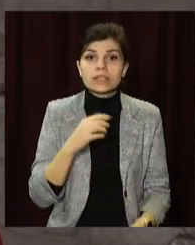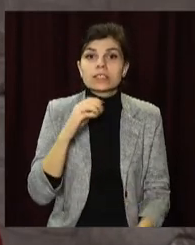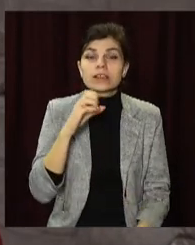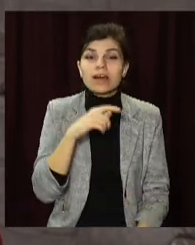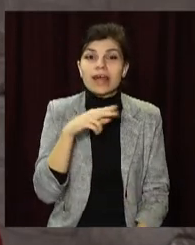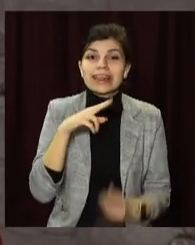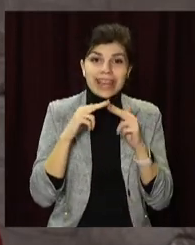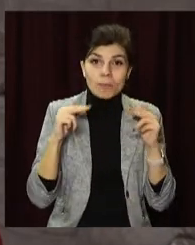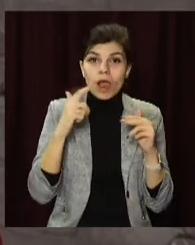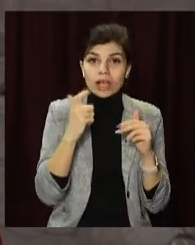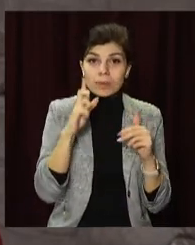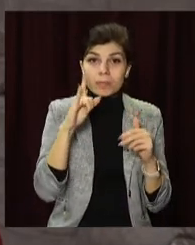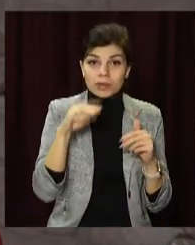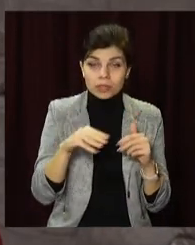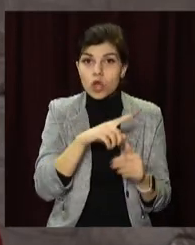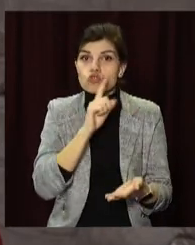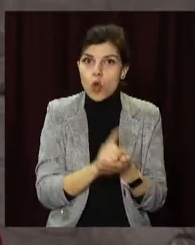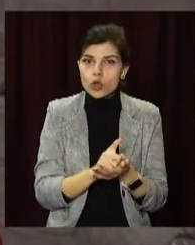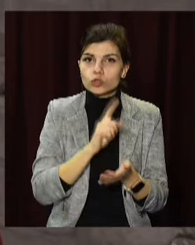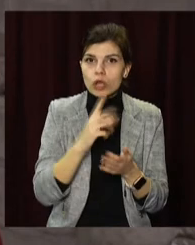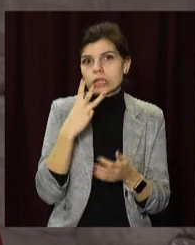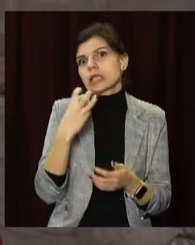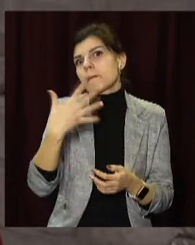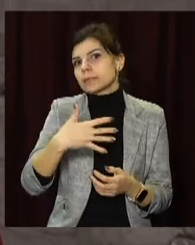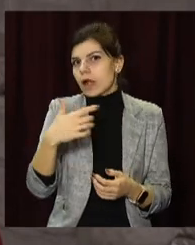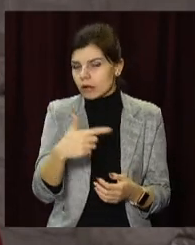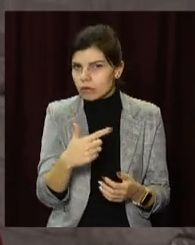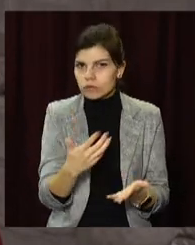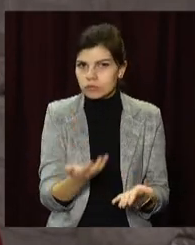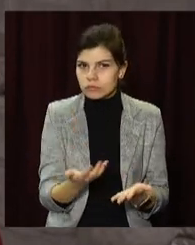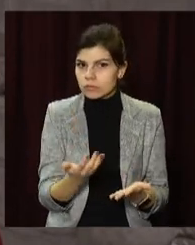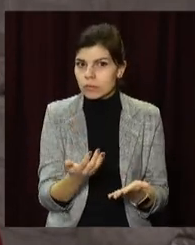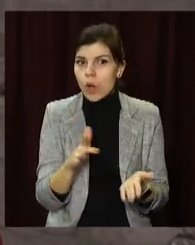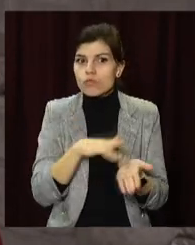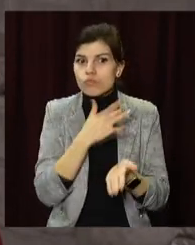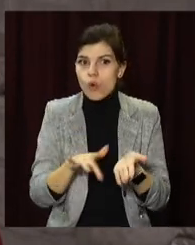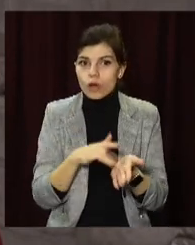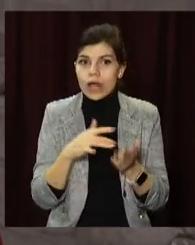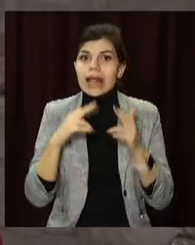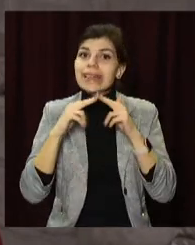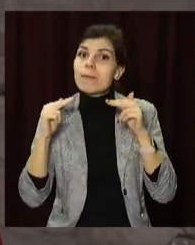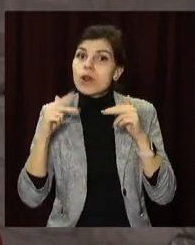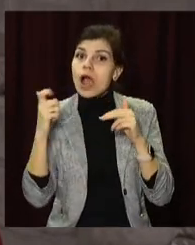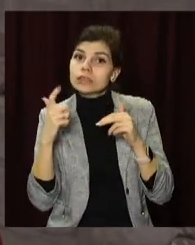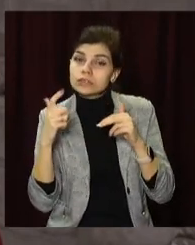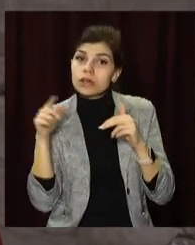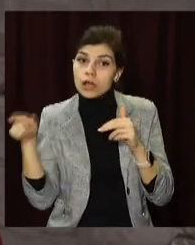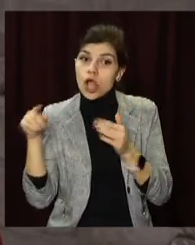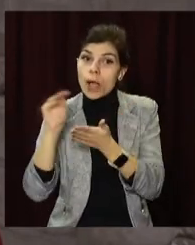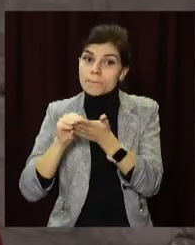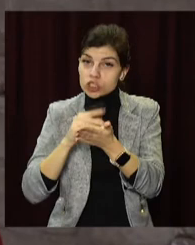задовженість 350 гривень. Бухгалтер Дніпрогаза пише в цьому сообщенні, в цій переписці, у